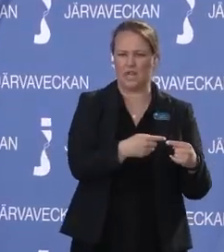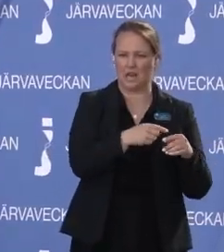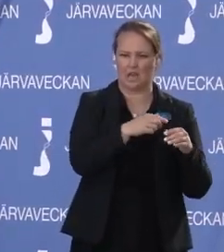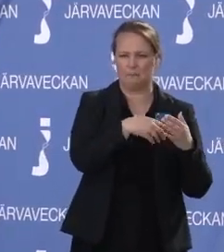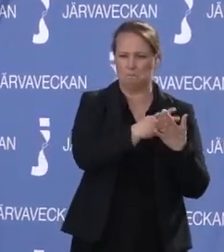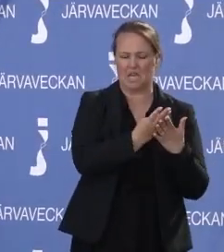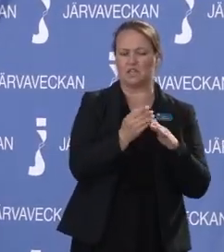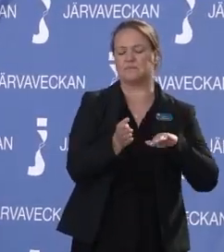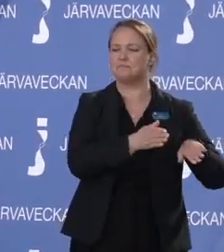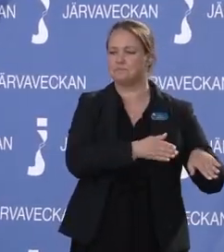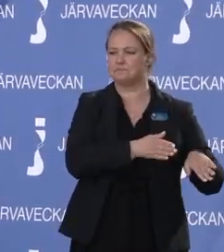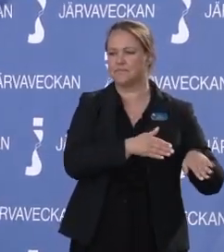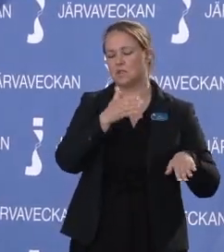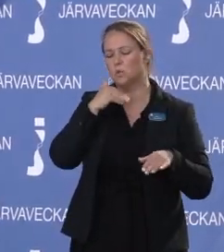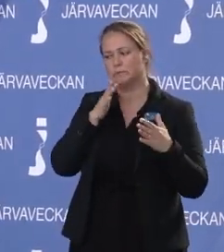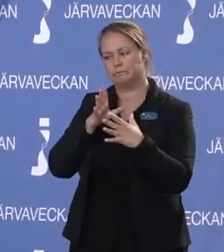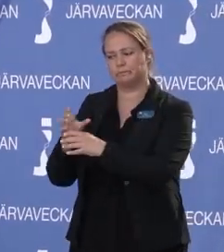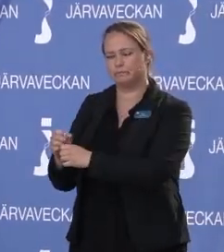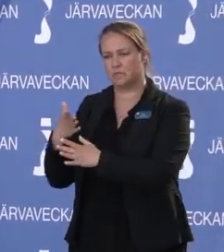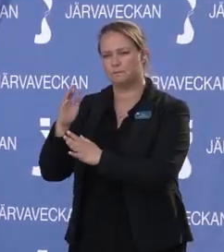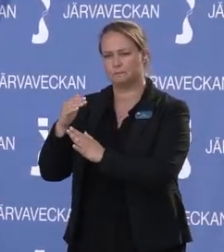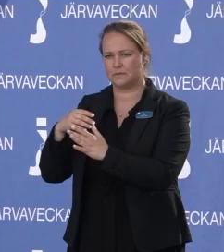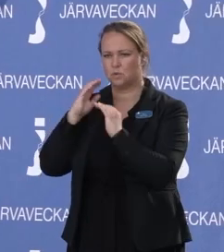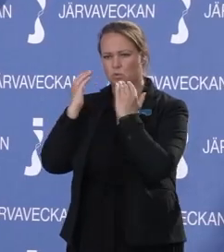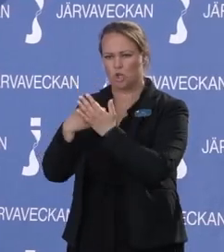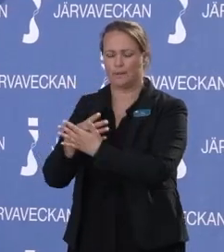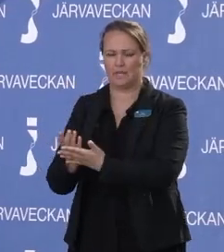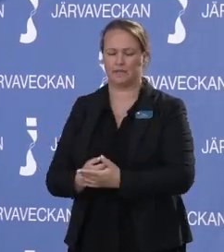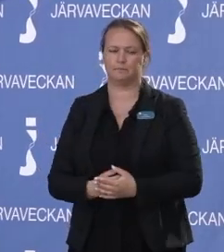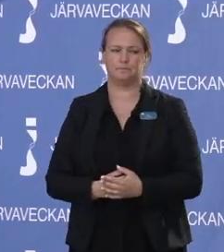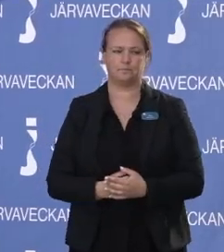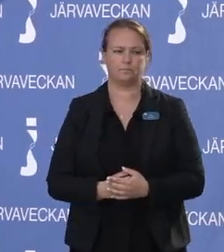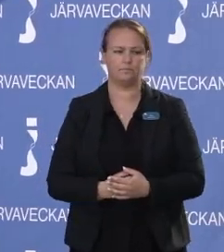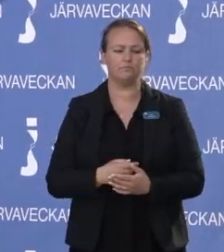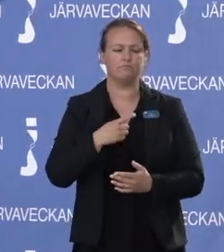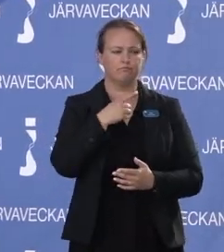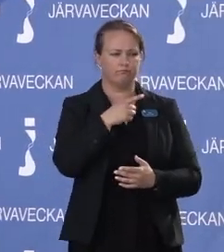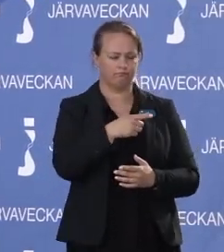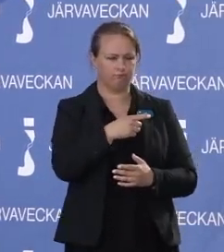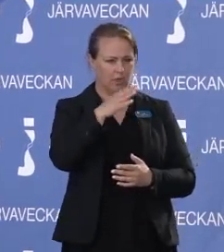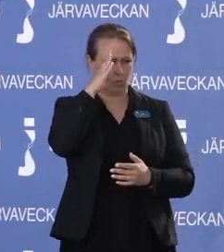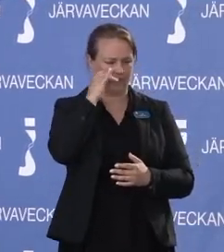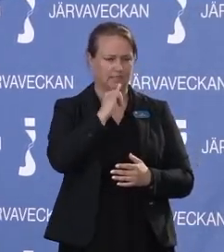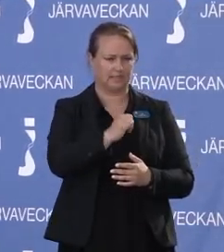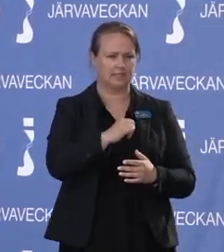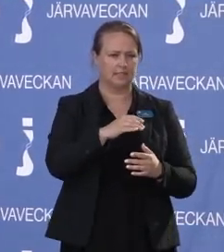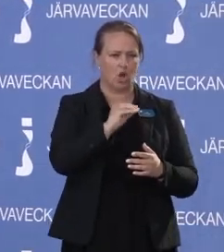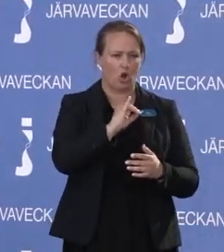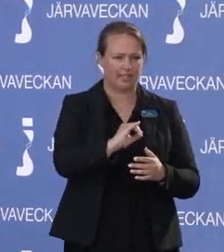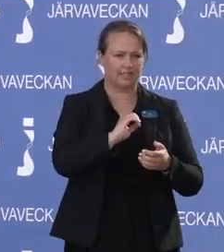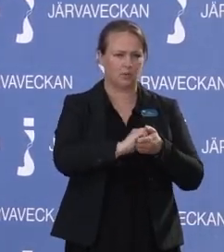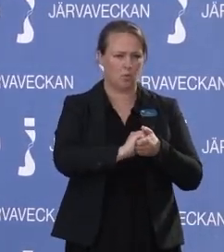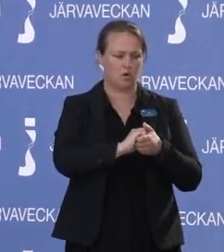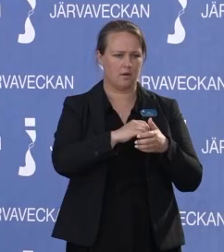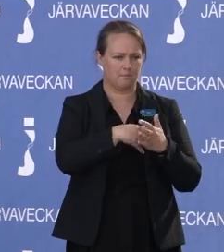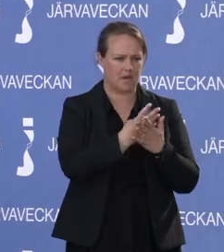rapporter. Du doktorerar ju då på AI och medier. Vilka möjligheter ger den tekniska utvecklingen? Vad är det vi kommer att få